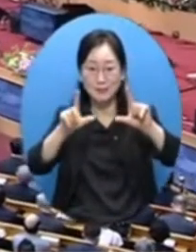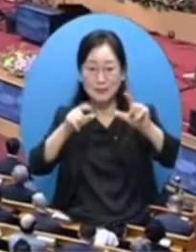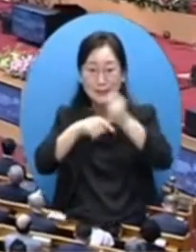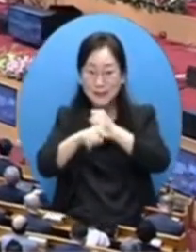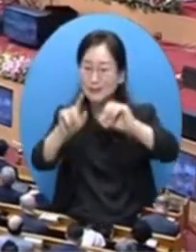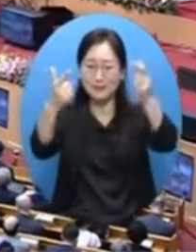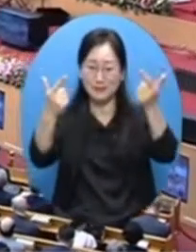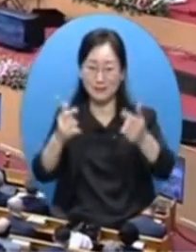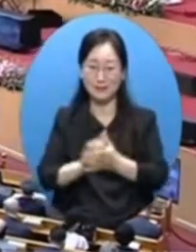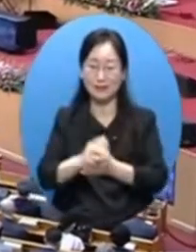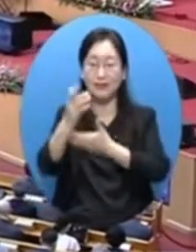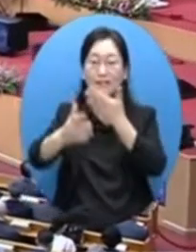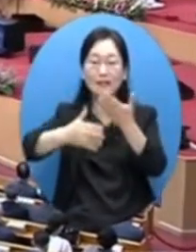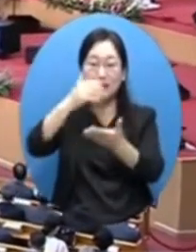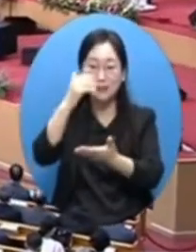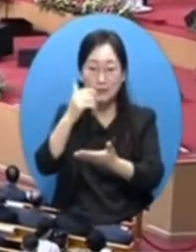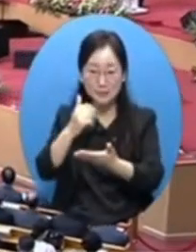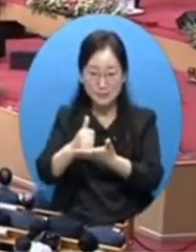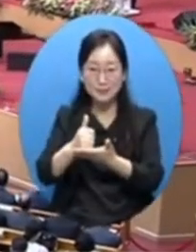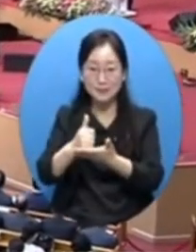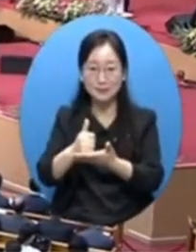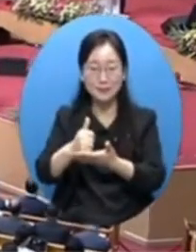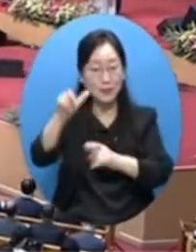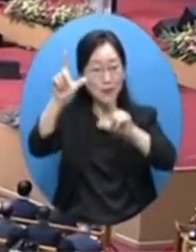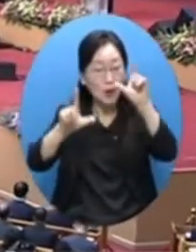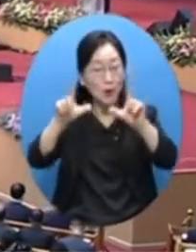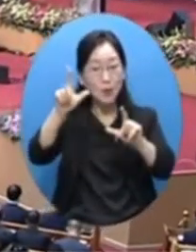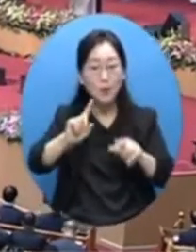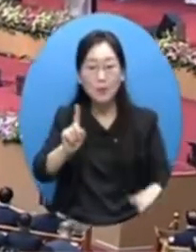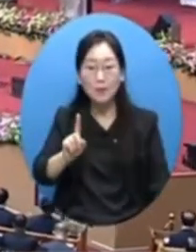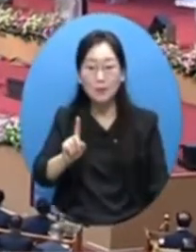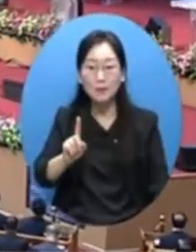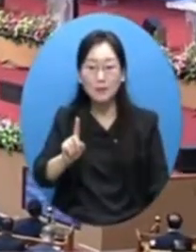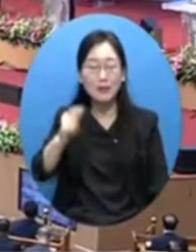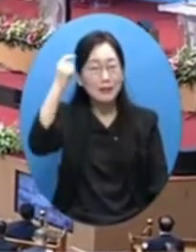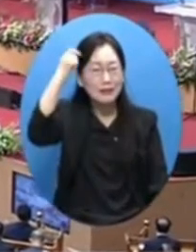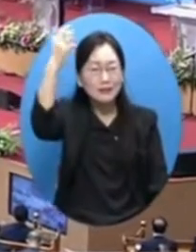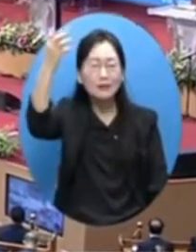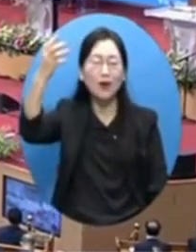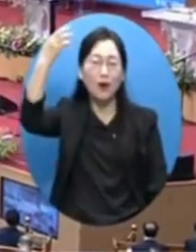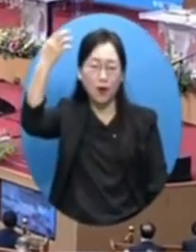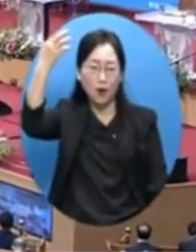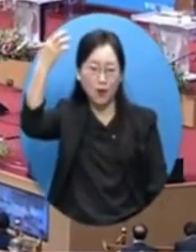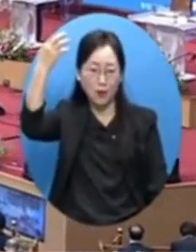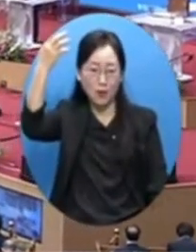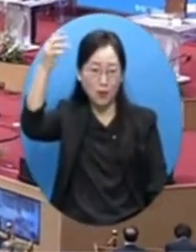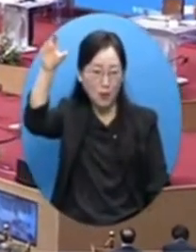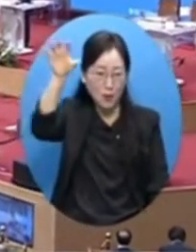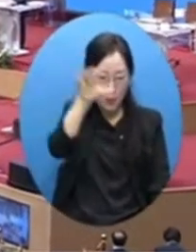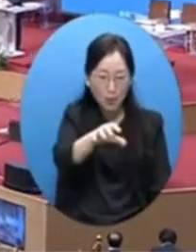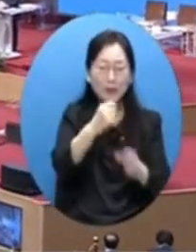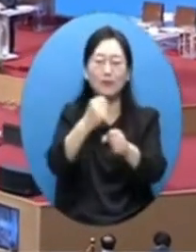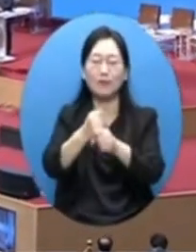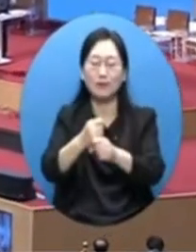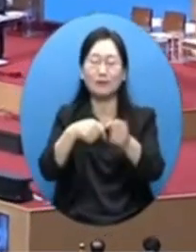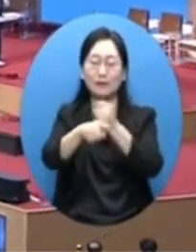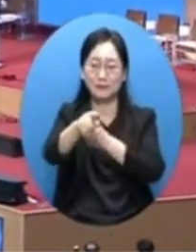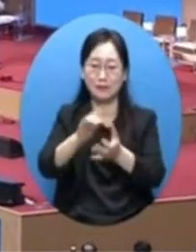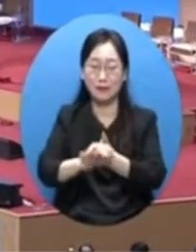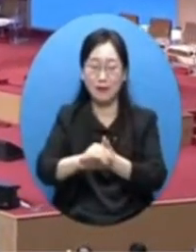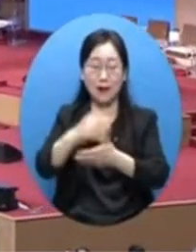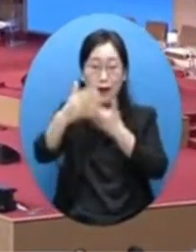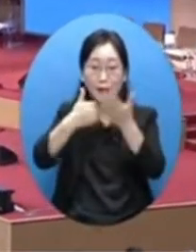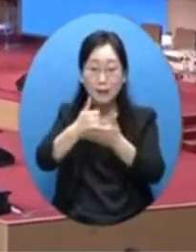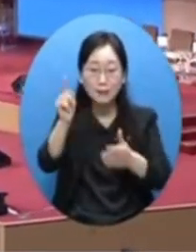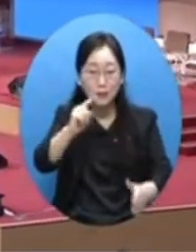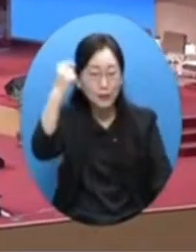아니라 하나님의 형상인 영적인 존재로 지음을 받았다는 것입니다. 하나님은